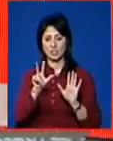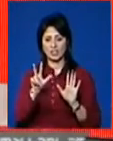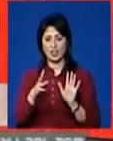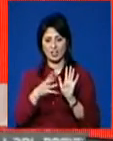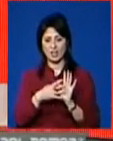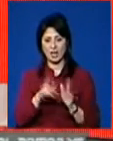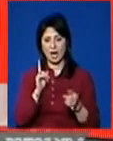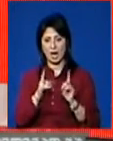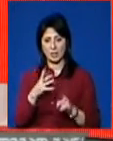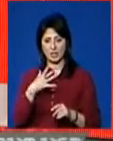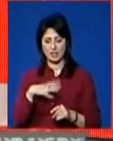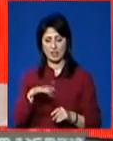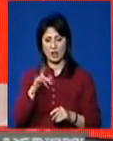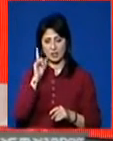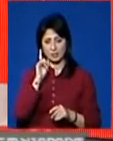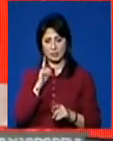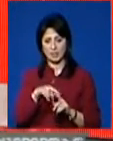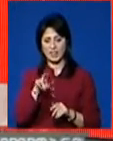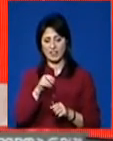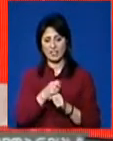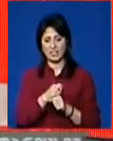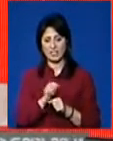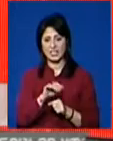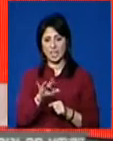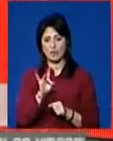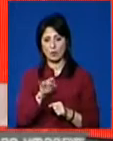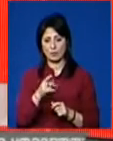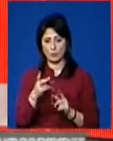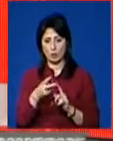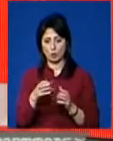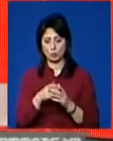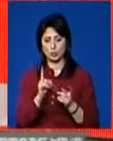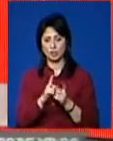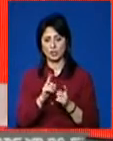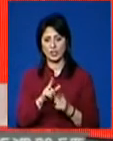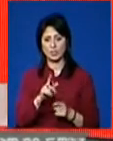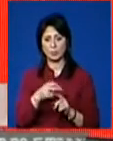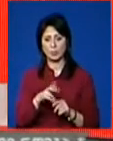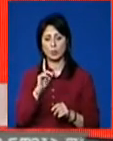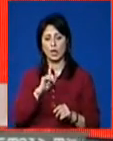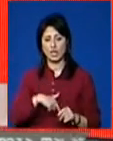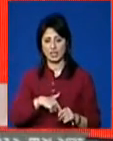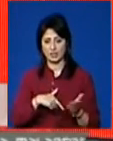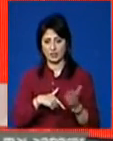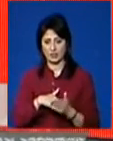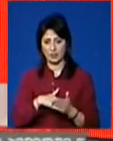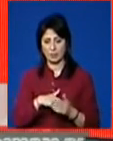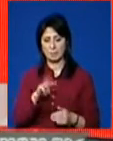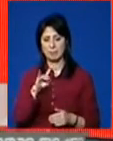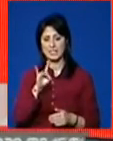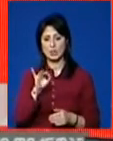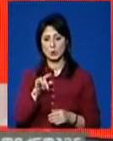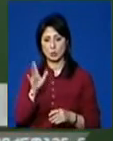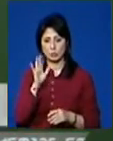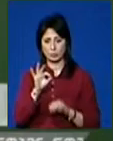8-9 აპრილს საქართველოს ვაჟ ჩოგბურთელთა ნაკრები დევისის თასის ევროაფრიკული ზონის მეორე ჯგუფის შეხვედრაში ლიტვის ნაკრებს უმასპინძლებს. მატჩები მზიურში